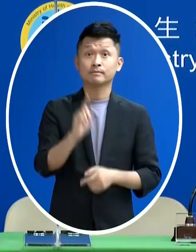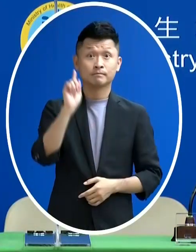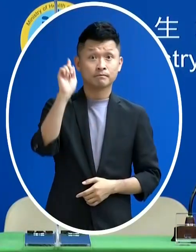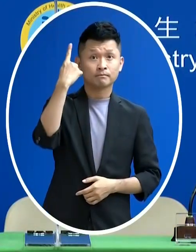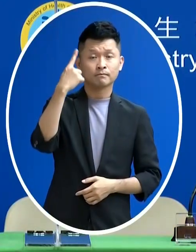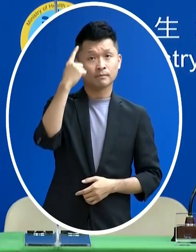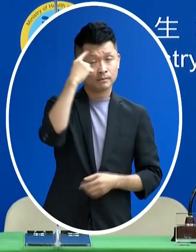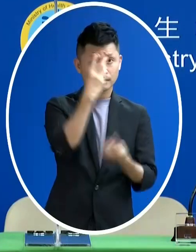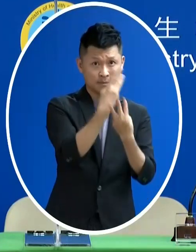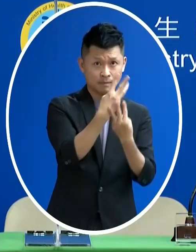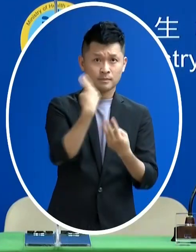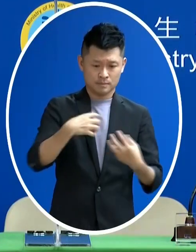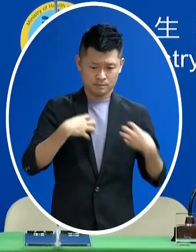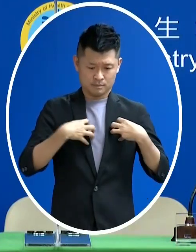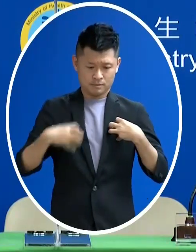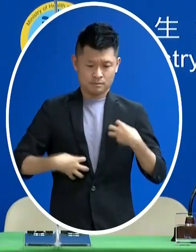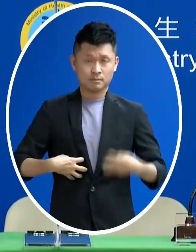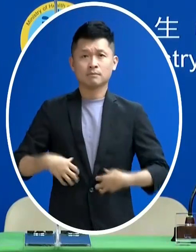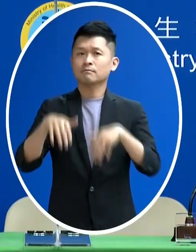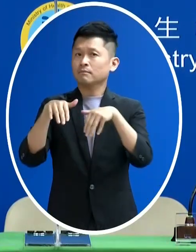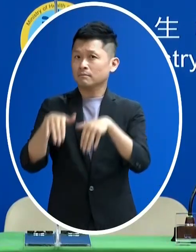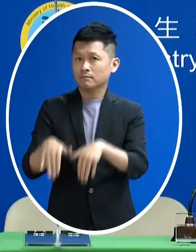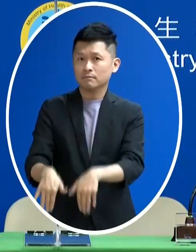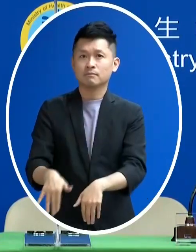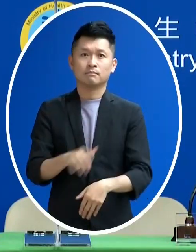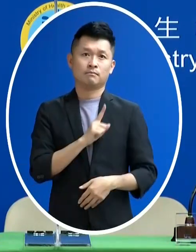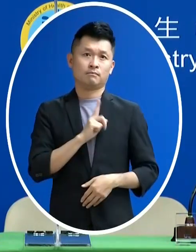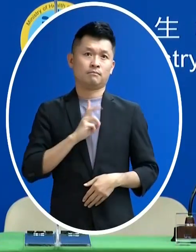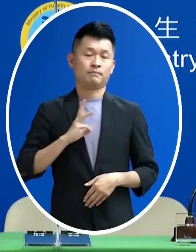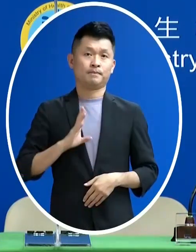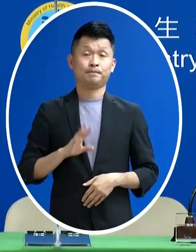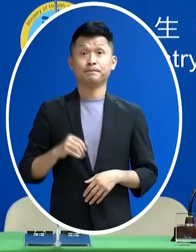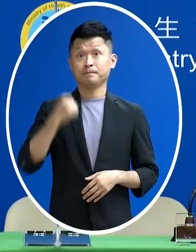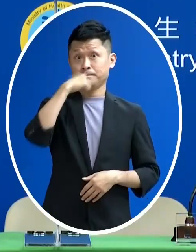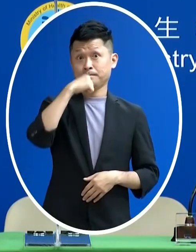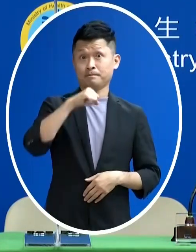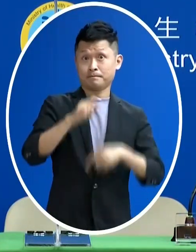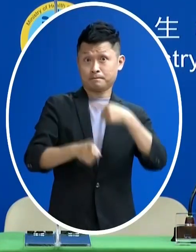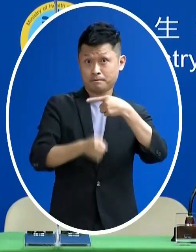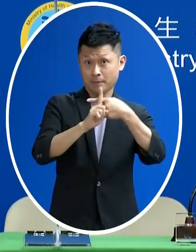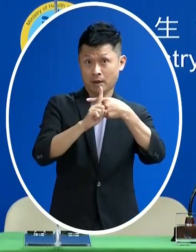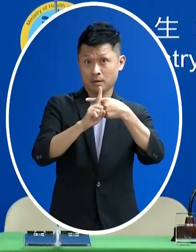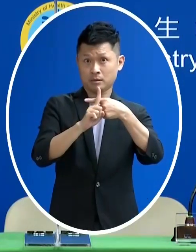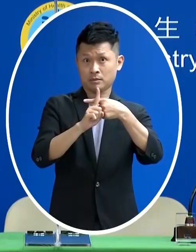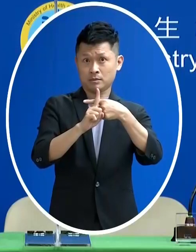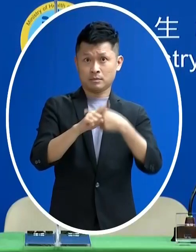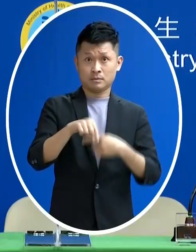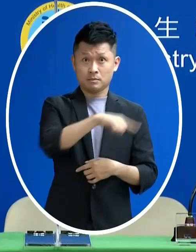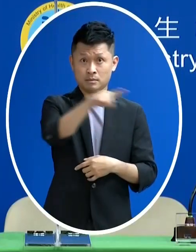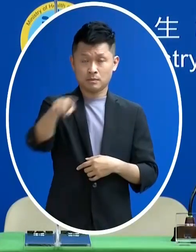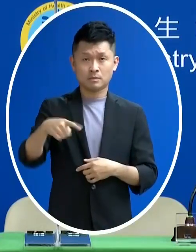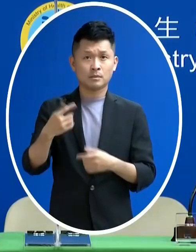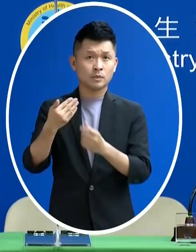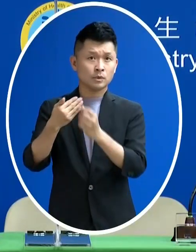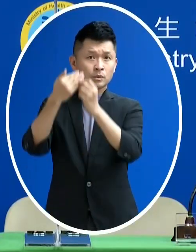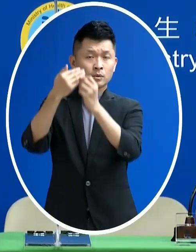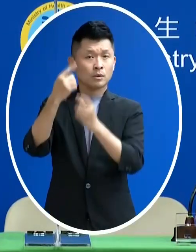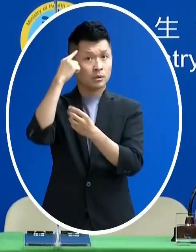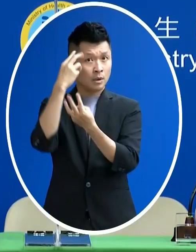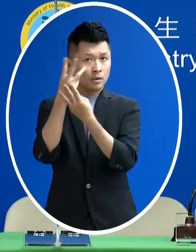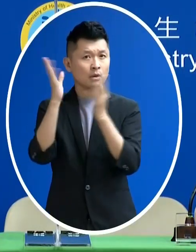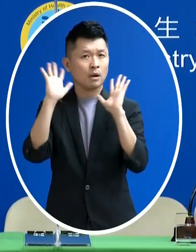炎合并多重器官衰竭。那这是我们本土的疫情当中第9例这个脑炎儿童的这个死